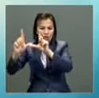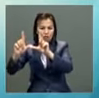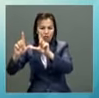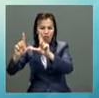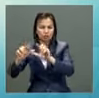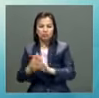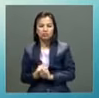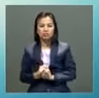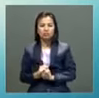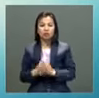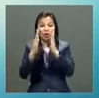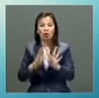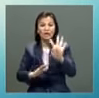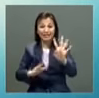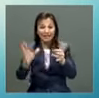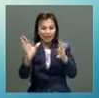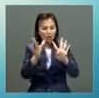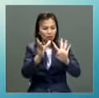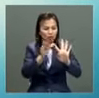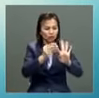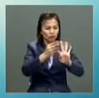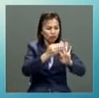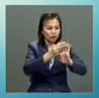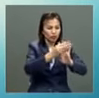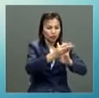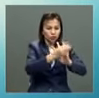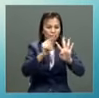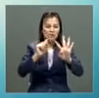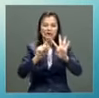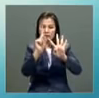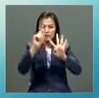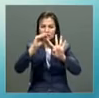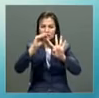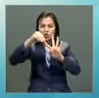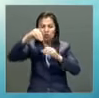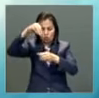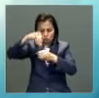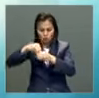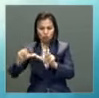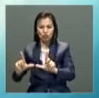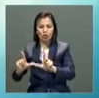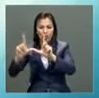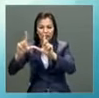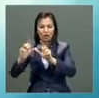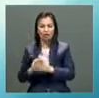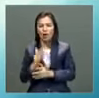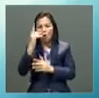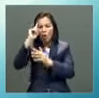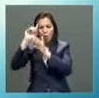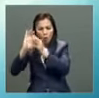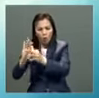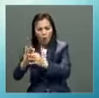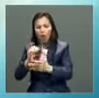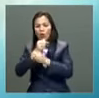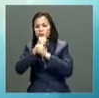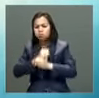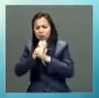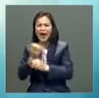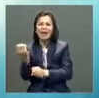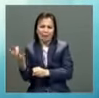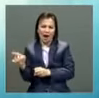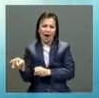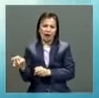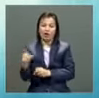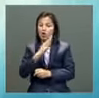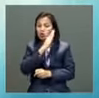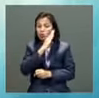ขากังวลใจมากเพราะว่าเขามีผู้สูงอายุประชากรผู้สูงอายุมากที่สุดในโลกเพราะฉะนั้นถ้าเกิดกรณีของ